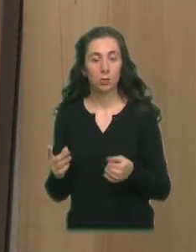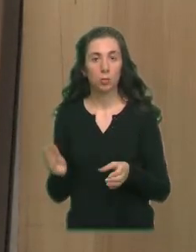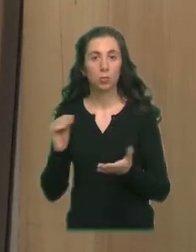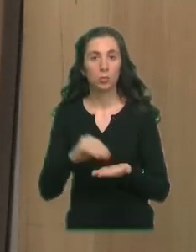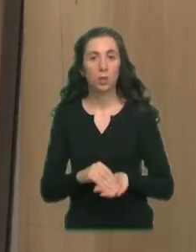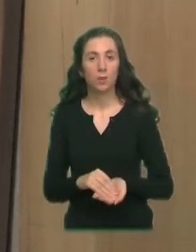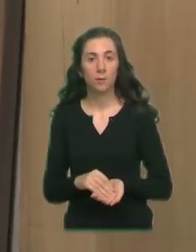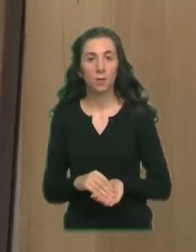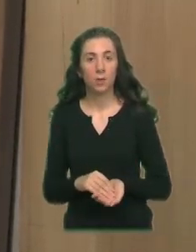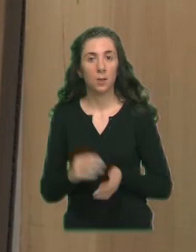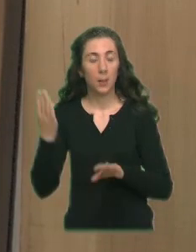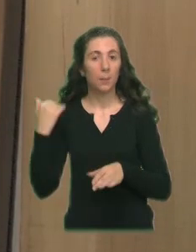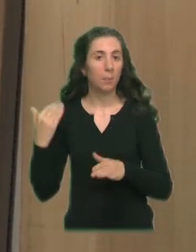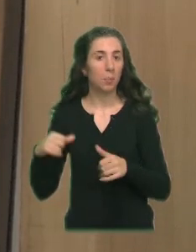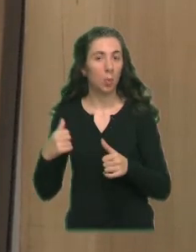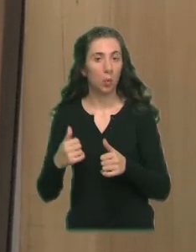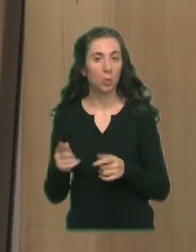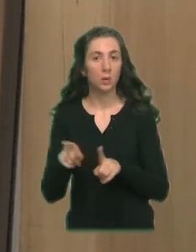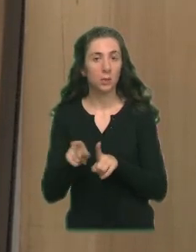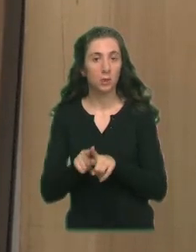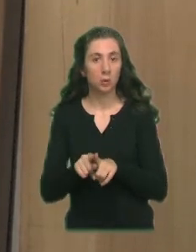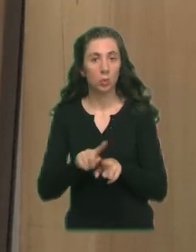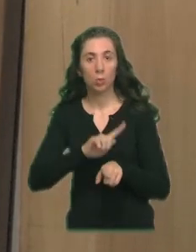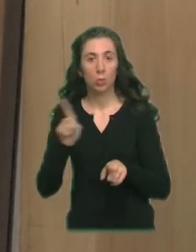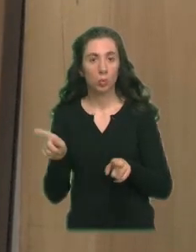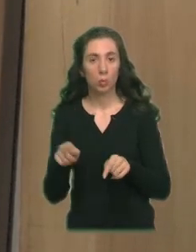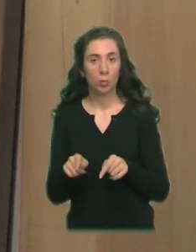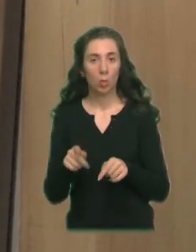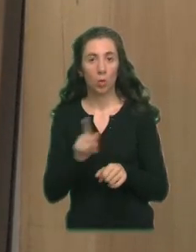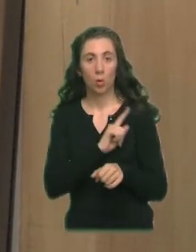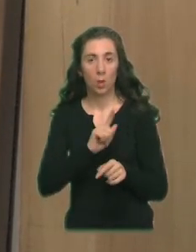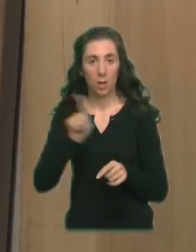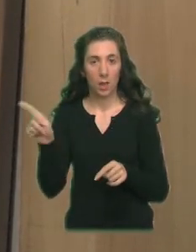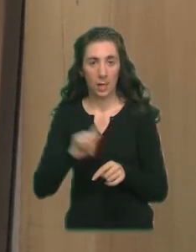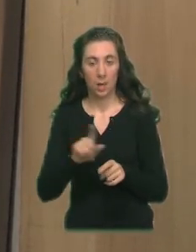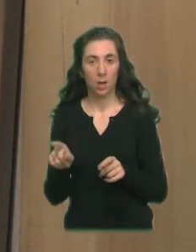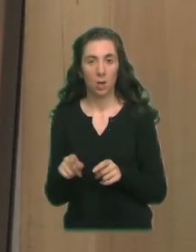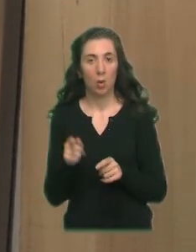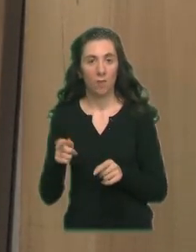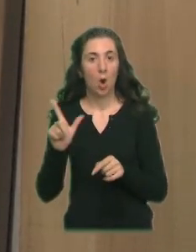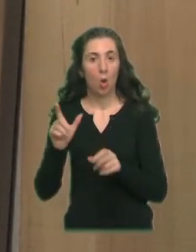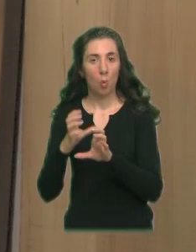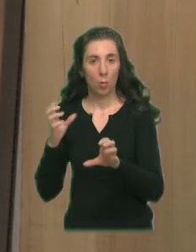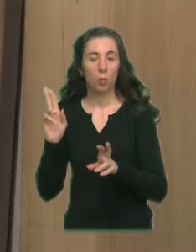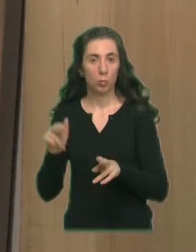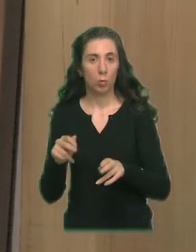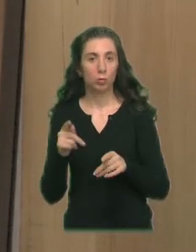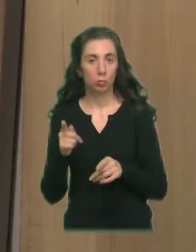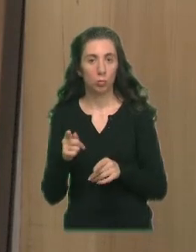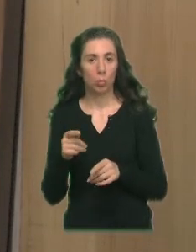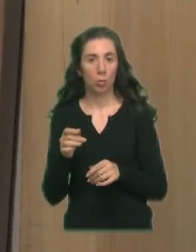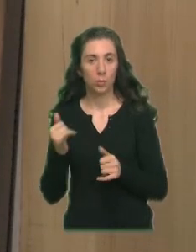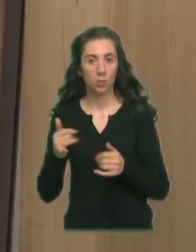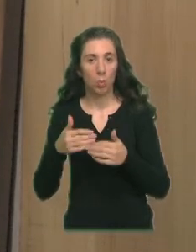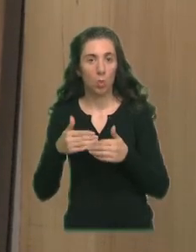veli prije par godina taj isti do same rijeke dignuli, tako da su veli lokomotive, to mogu s pravom reći, to je